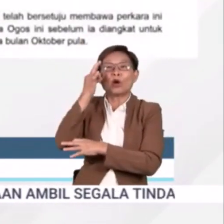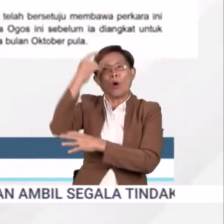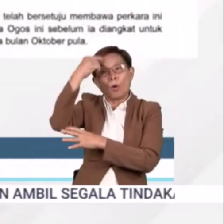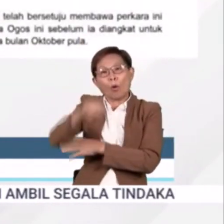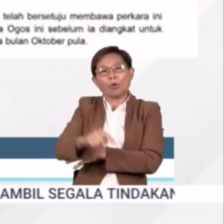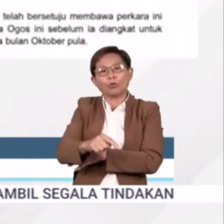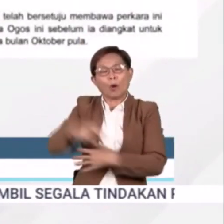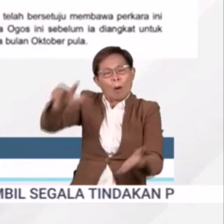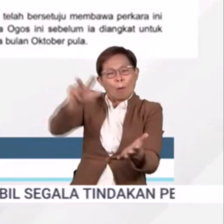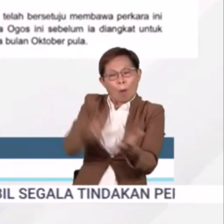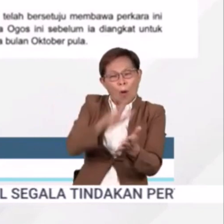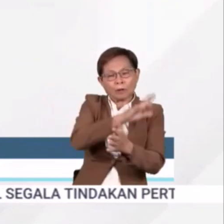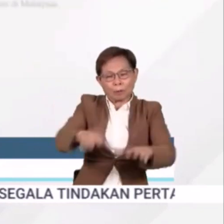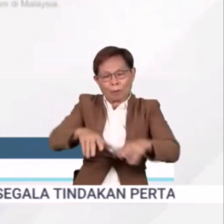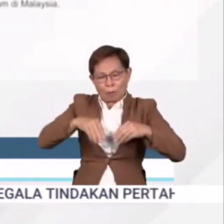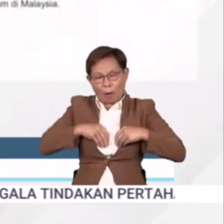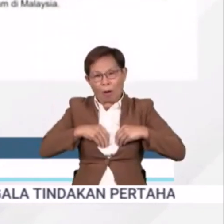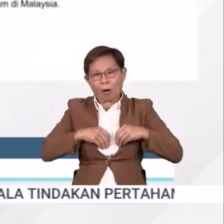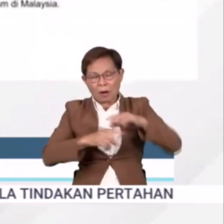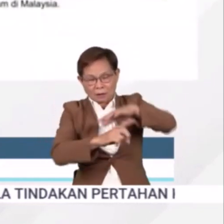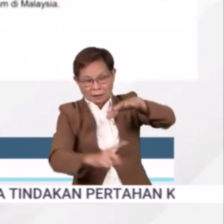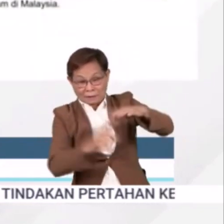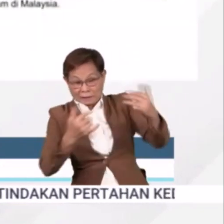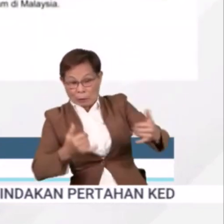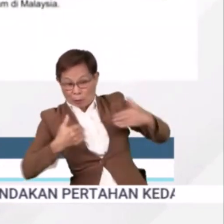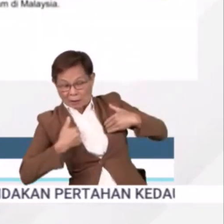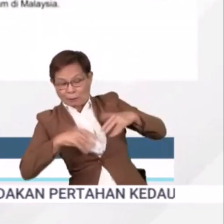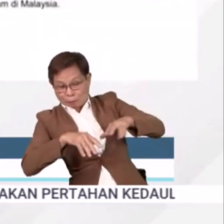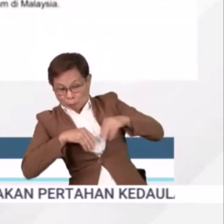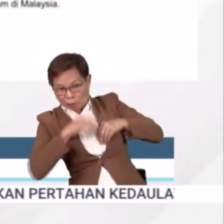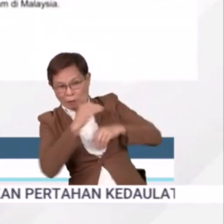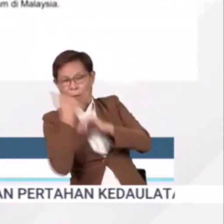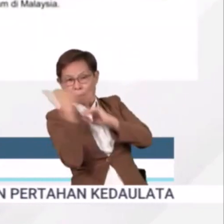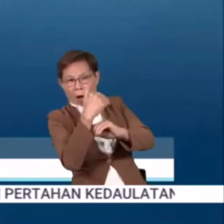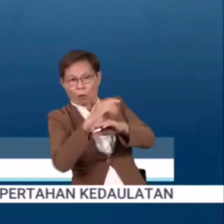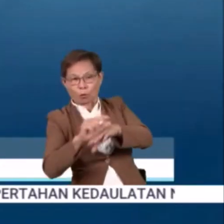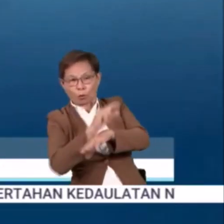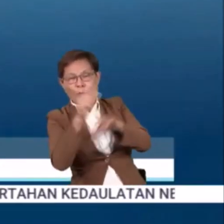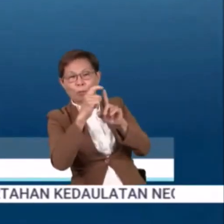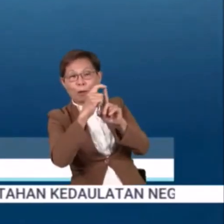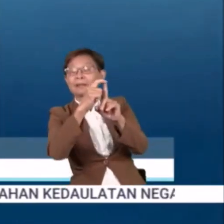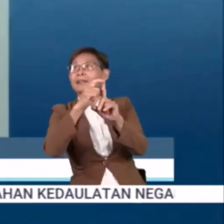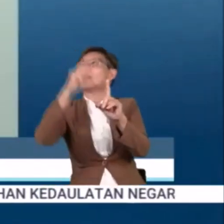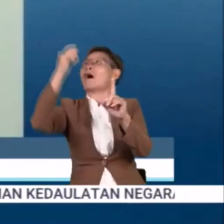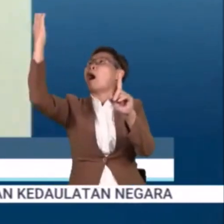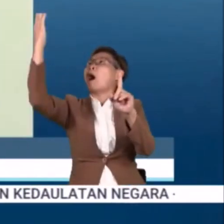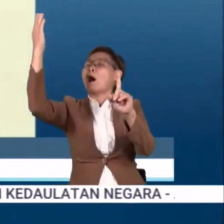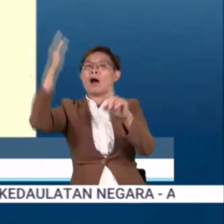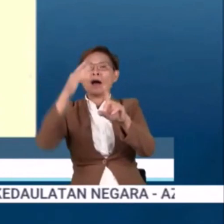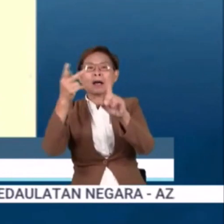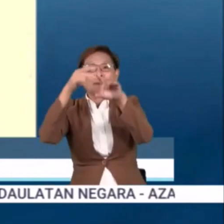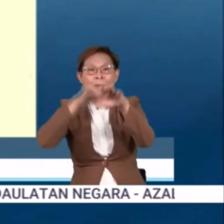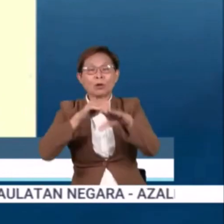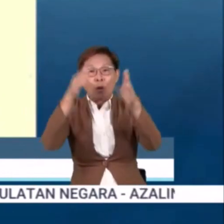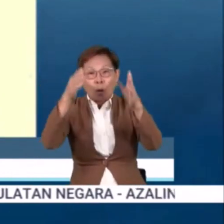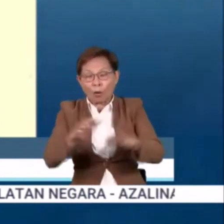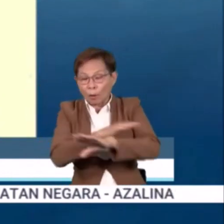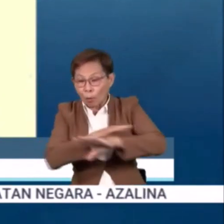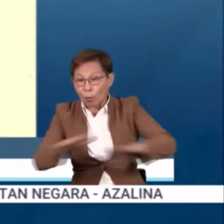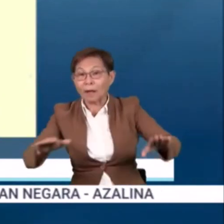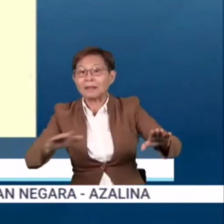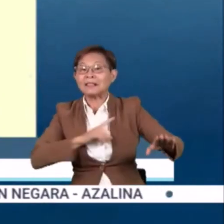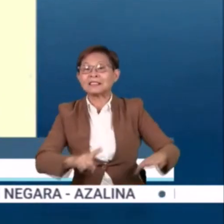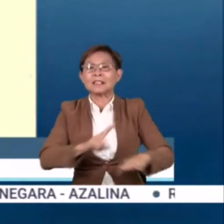memperkukui dan menerima pakai data Setia ada yang menghangatkan penggunaan kalimah Allah kepada orang bukan Islam di Semenanjung